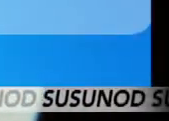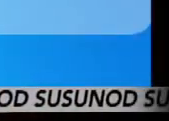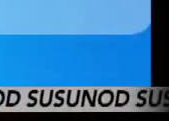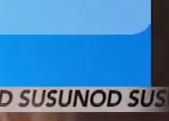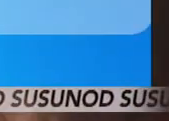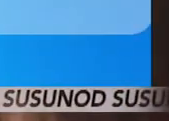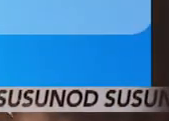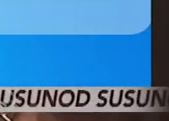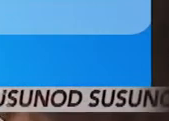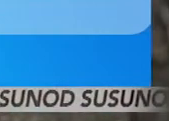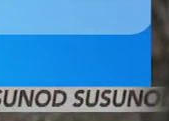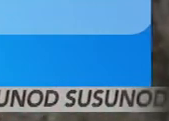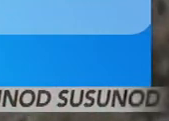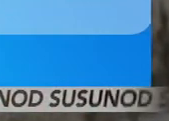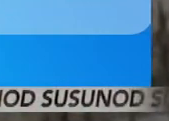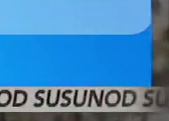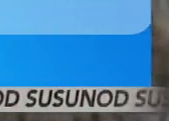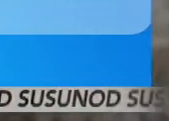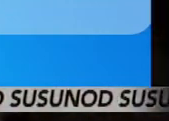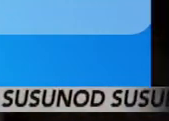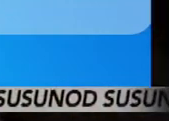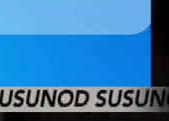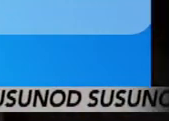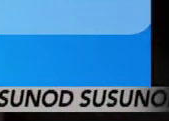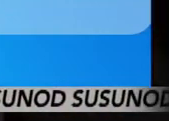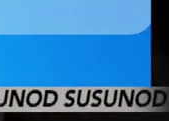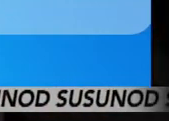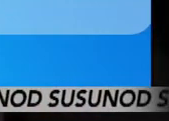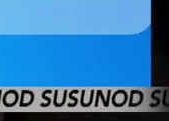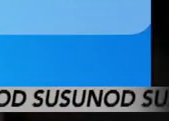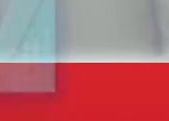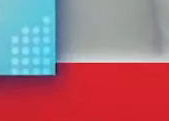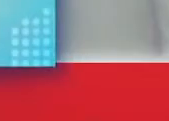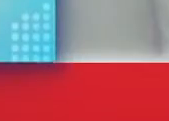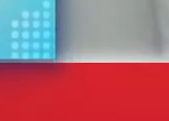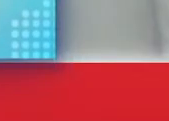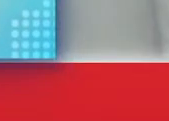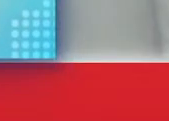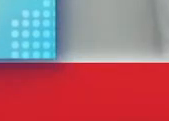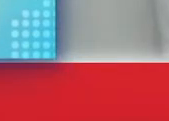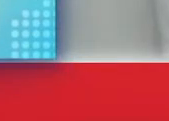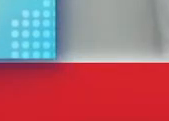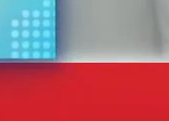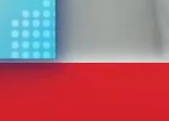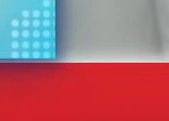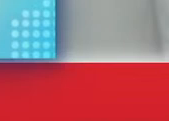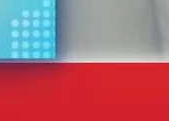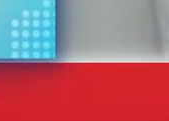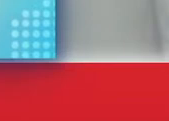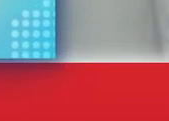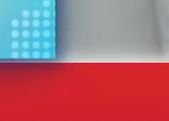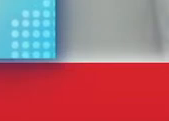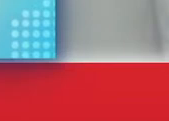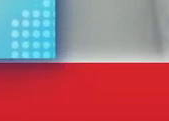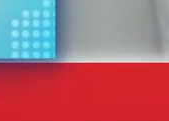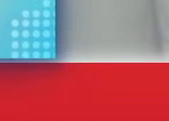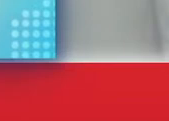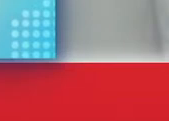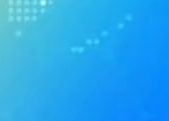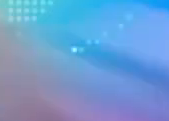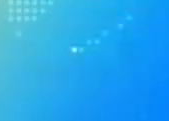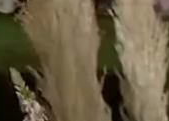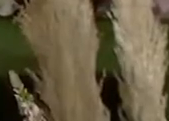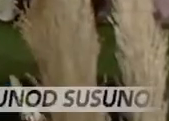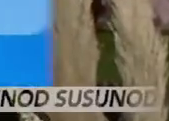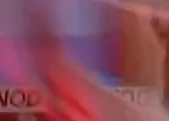palapit na ang deadline, bakit kaya marami pa rin ang hindi rehistrado ng SIM card? Ang iyong reaksyon, i-comment na sa Balitanghali